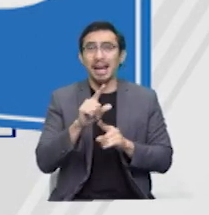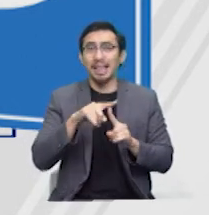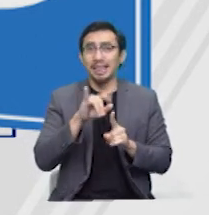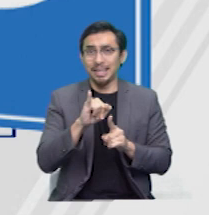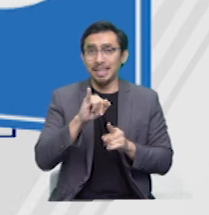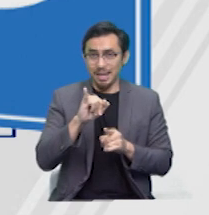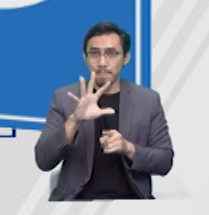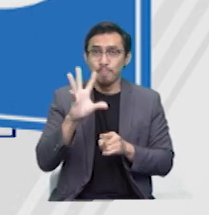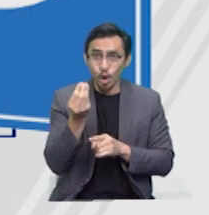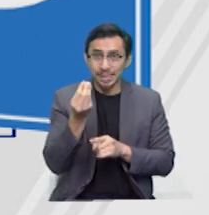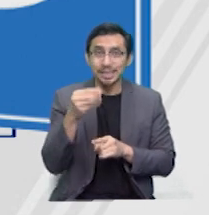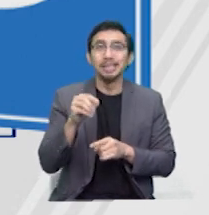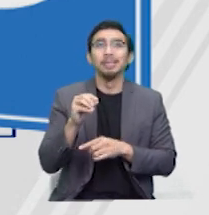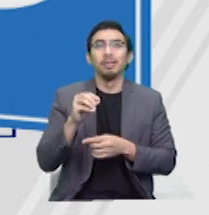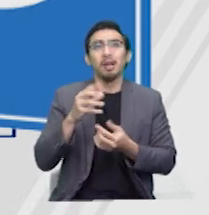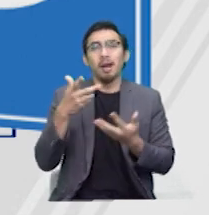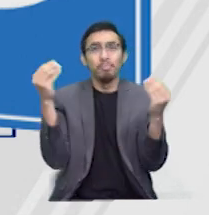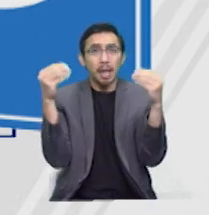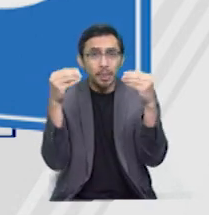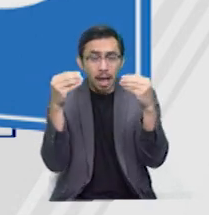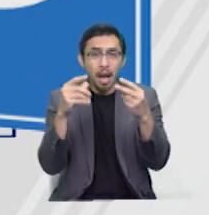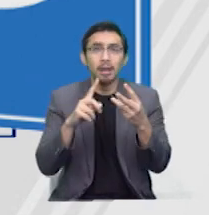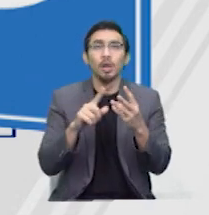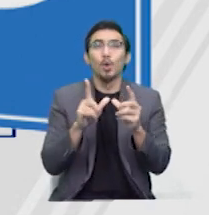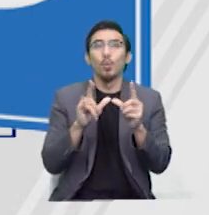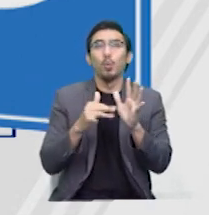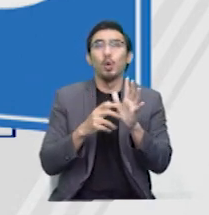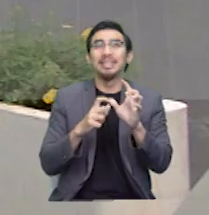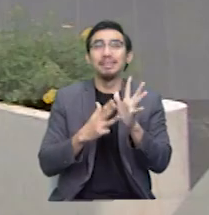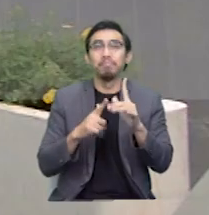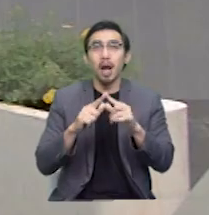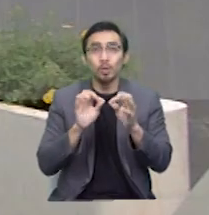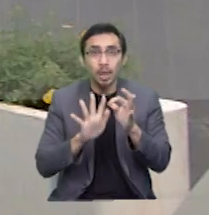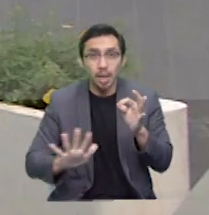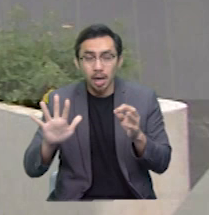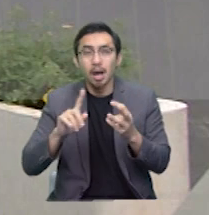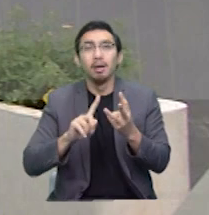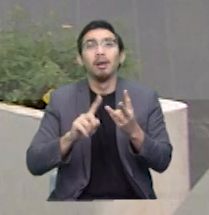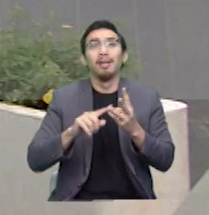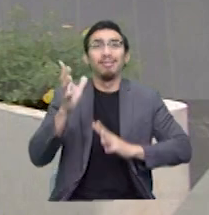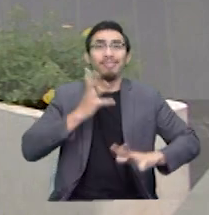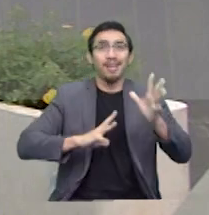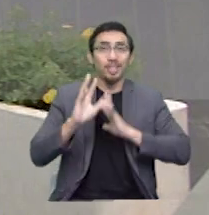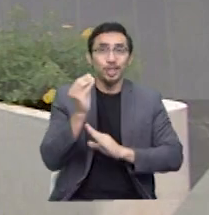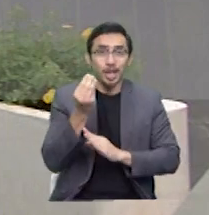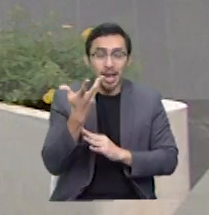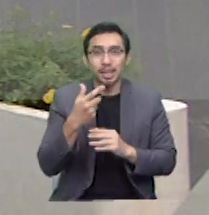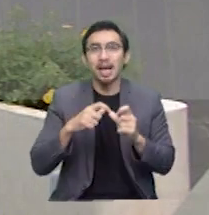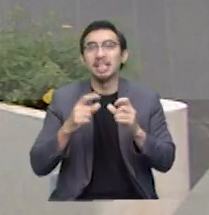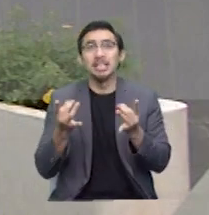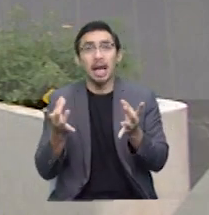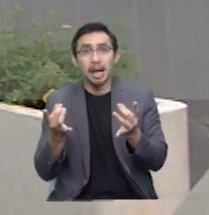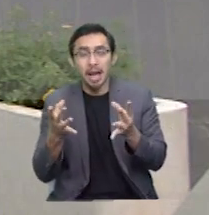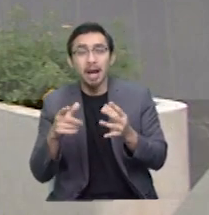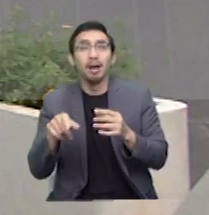Irti Monas, kantor Pertamina Pusat, Wisma Nusantara, Jakarta Teater, dan Sarinah Tamrin. ada juga